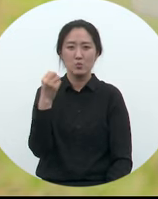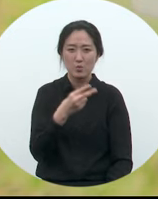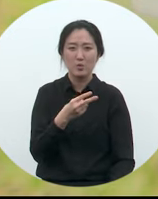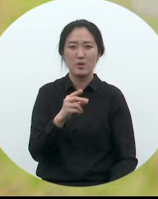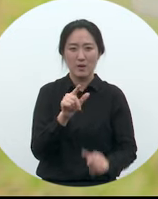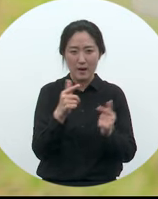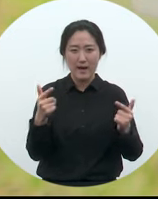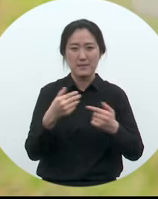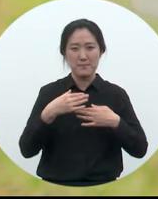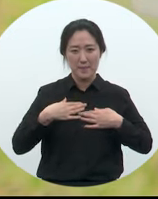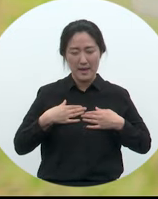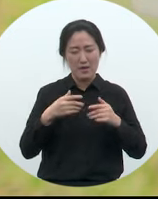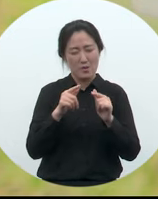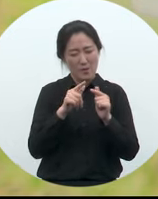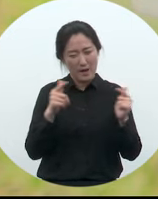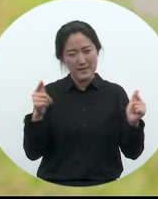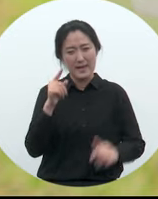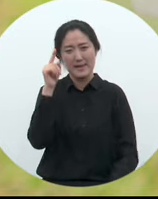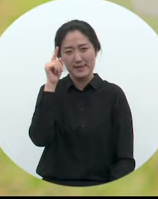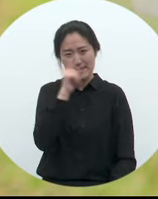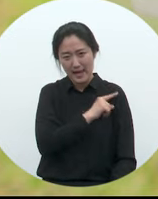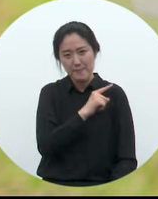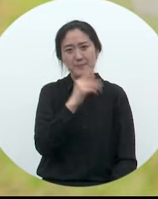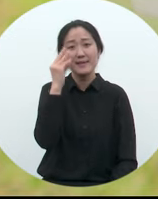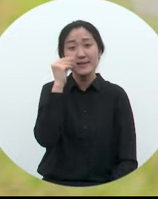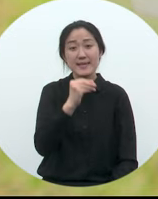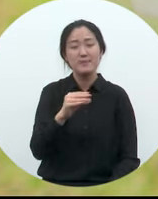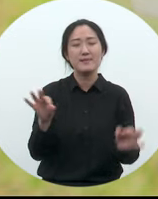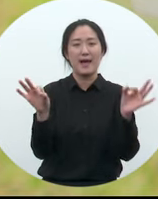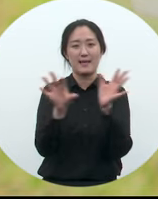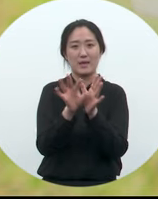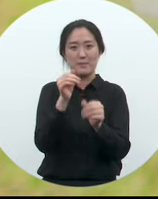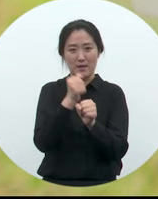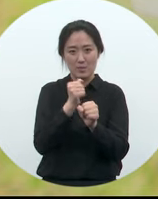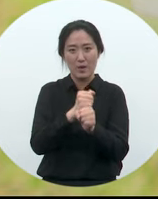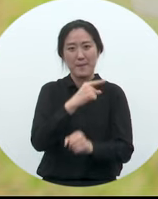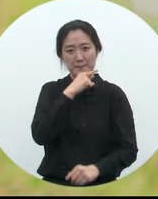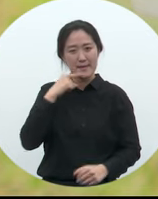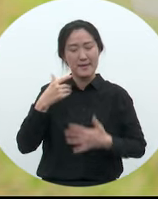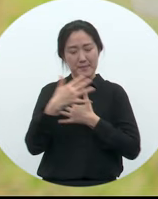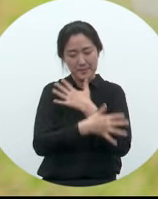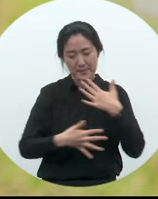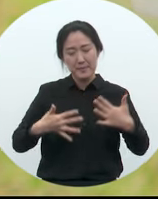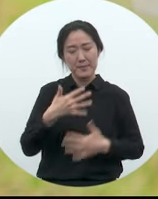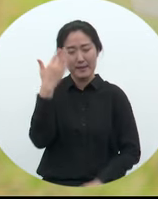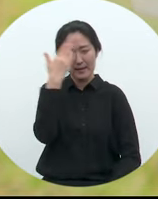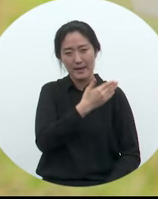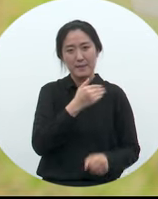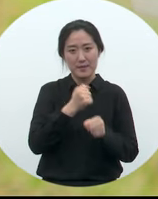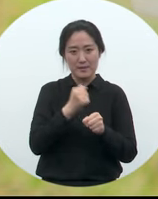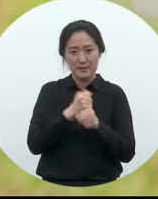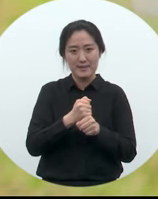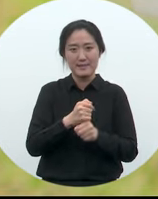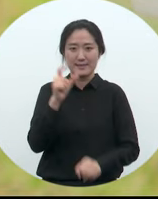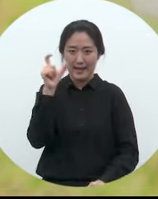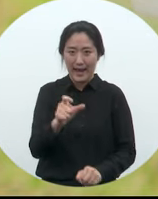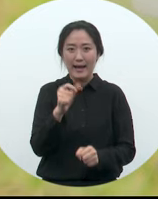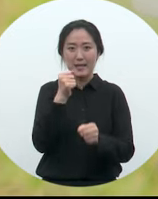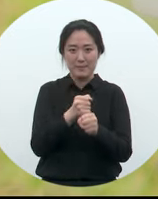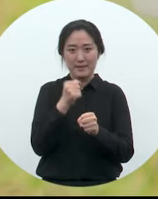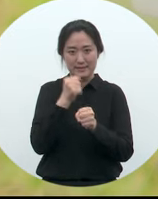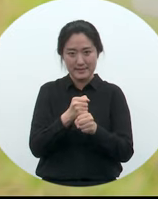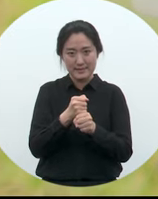기관지염, 천식, 우리 몸속에 나쁜 콜레스테롤 없애주고, 사포닌 성분이 혈액을 맑게 하고 혈관을 튼튼하게